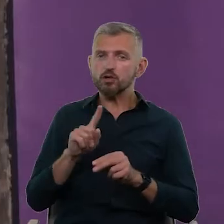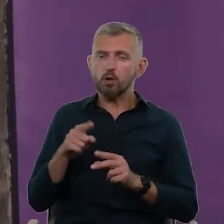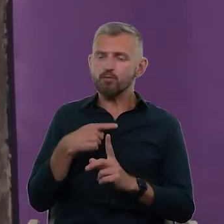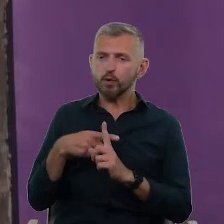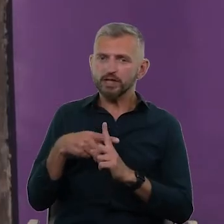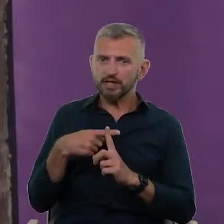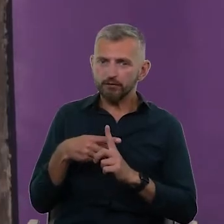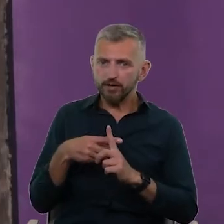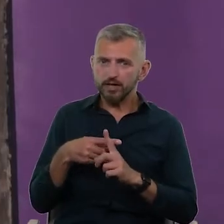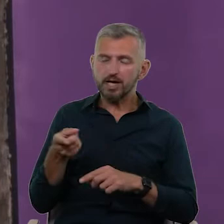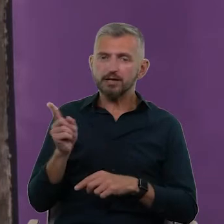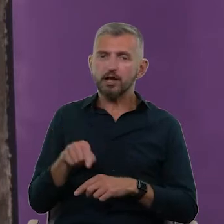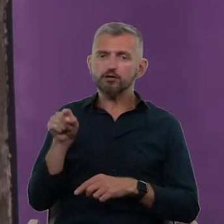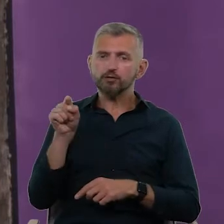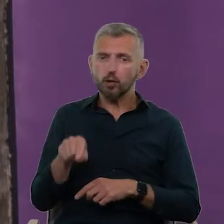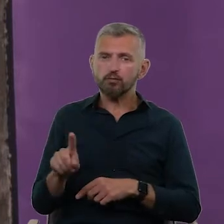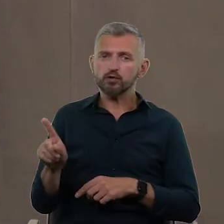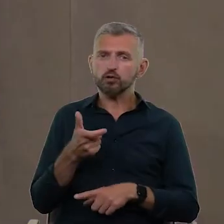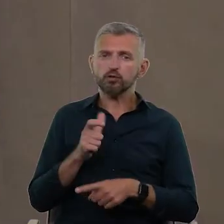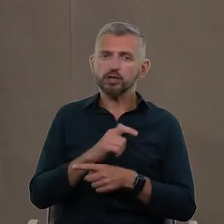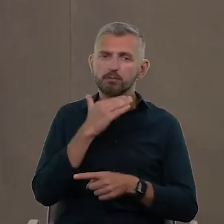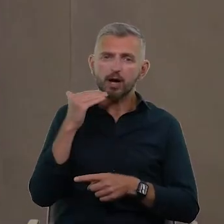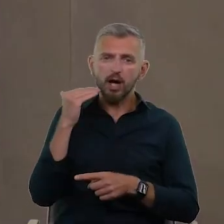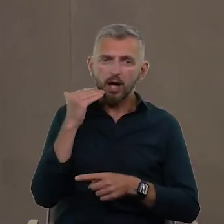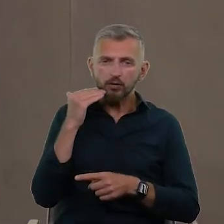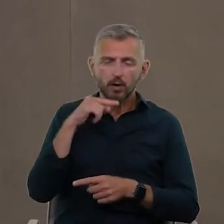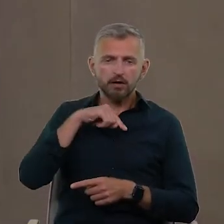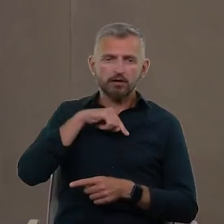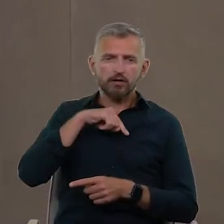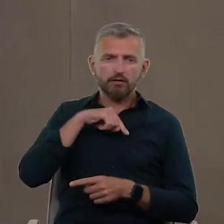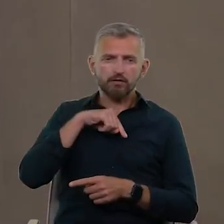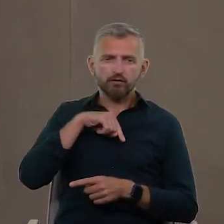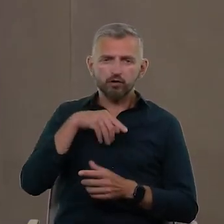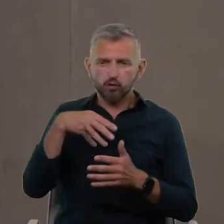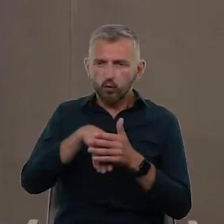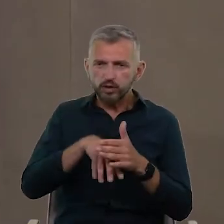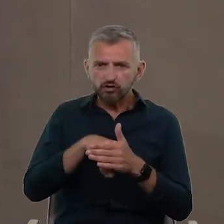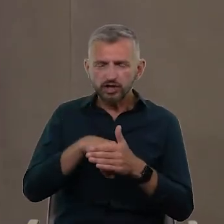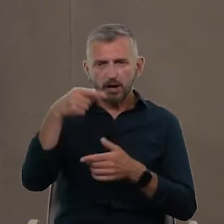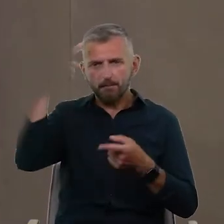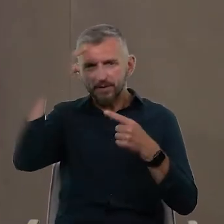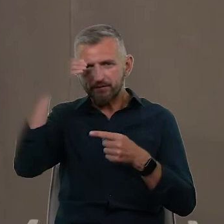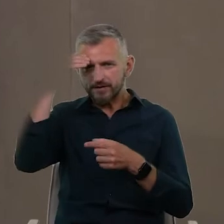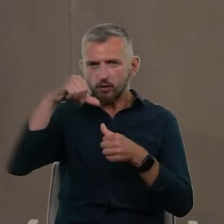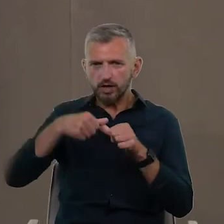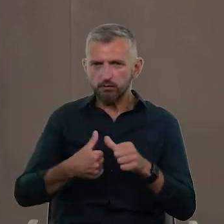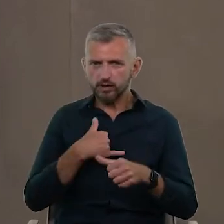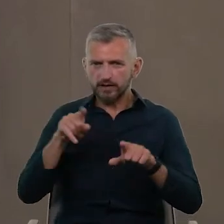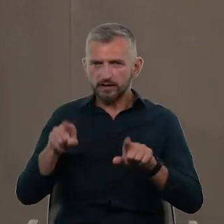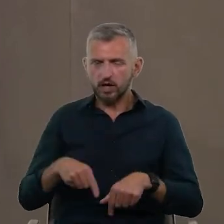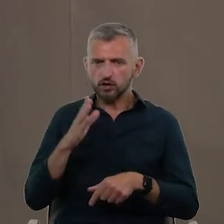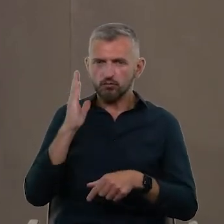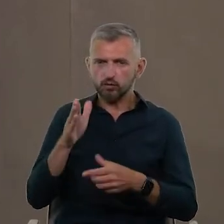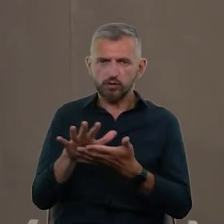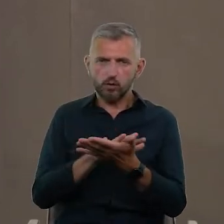позитив теж в тому, що дуже багато внутрішніх міфів і стереотипів у нас теж